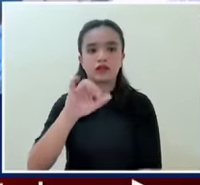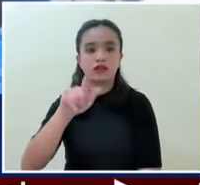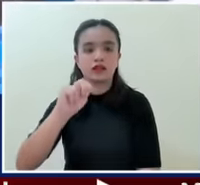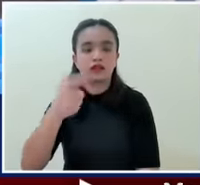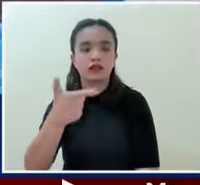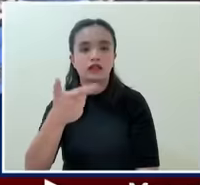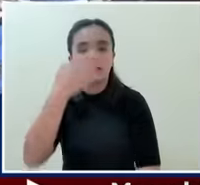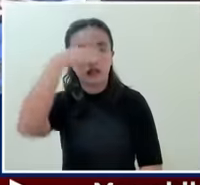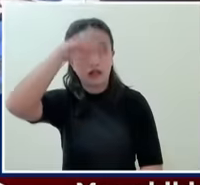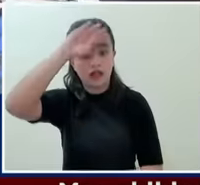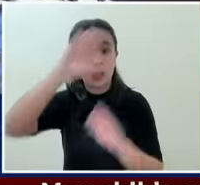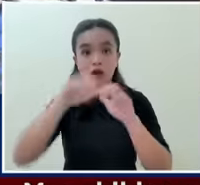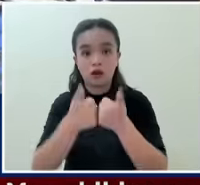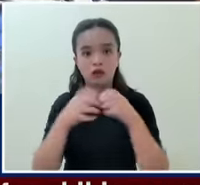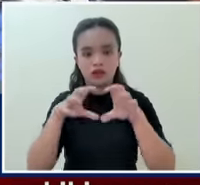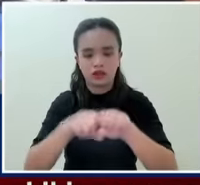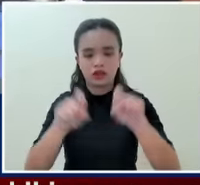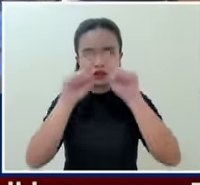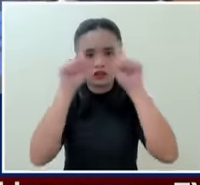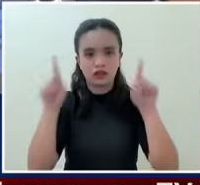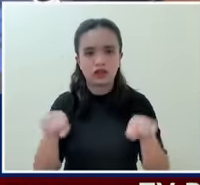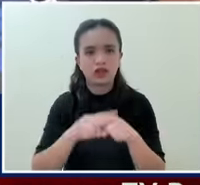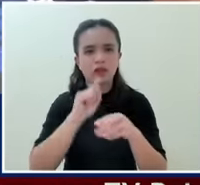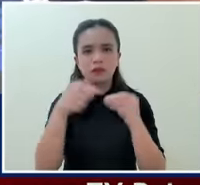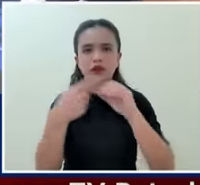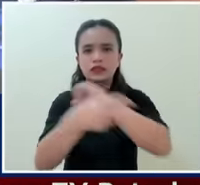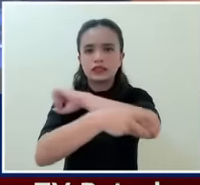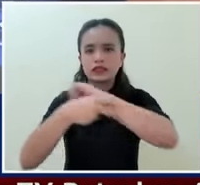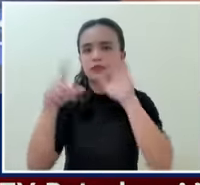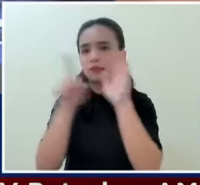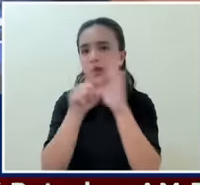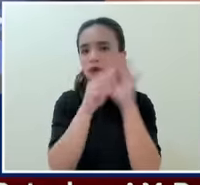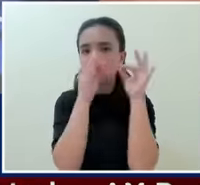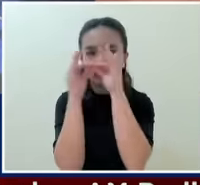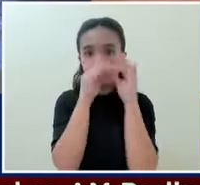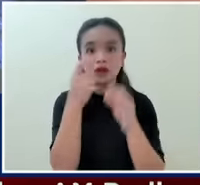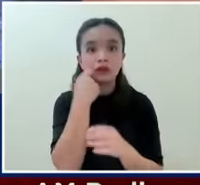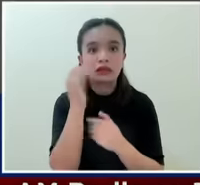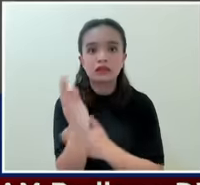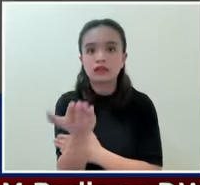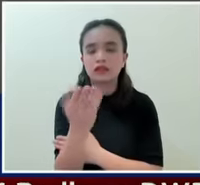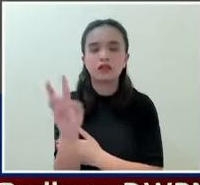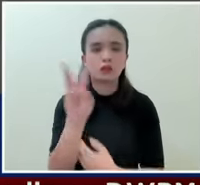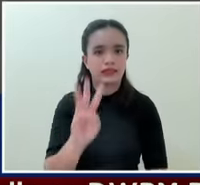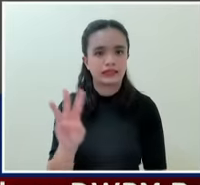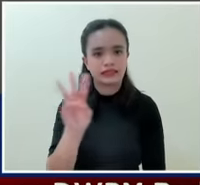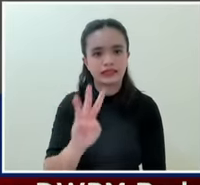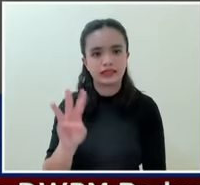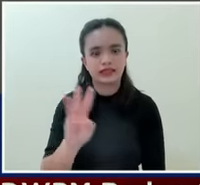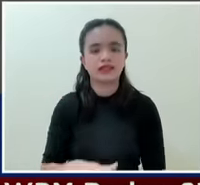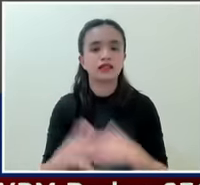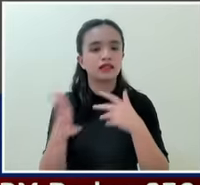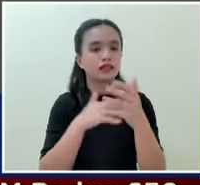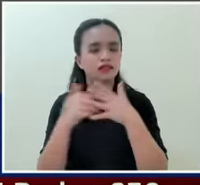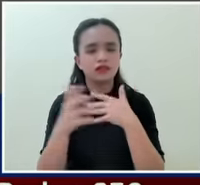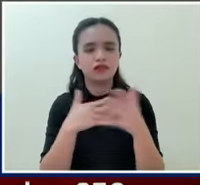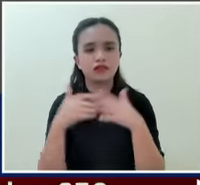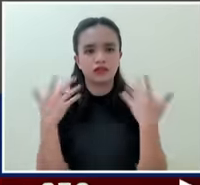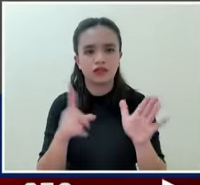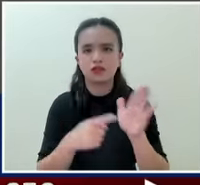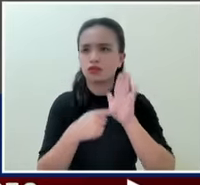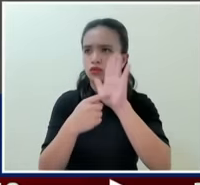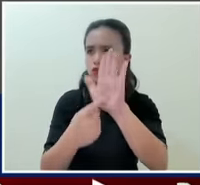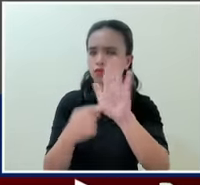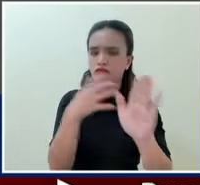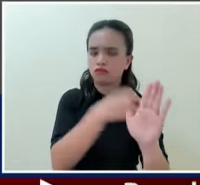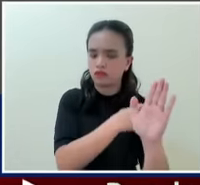ng warrant of arrest sa kasong theft at ilegal na droga nitong madaling araw ng Miyerkules. Ito'y kahit pa nakapagpakita sila sa mga